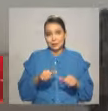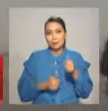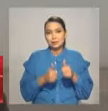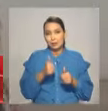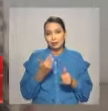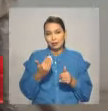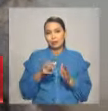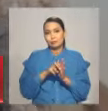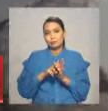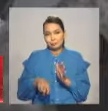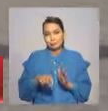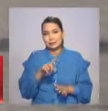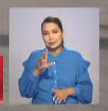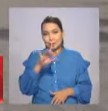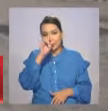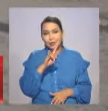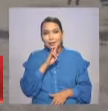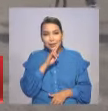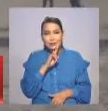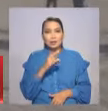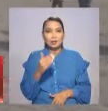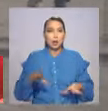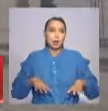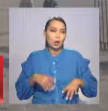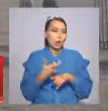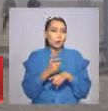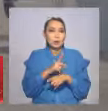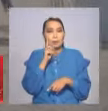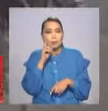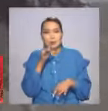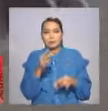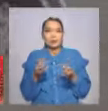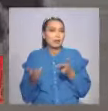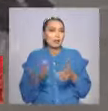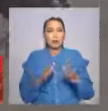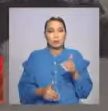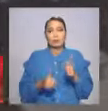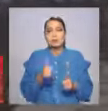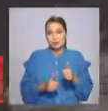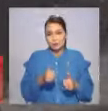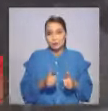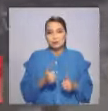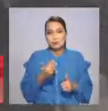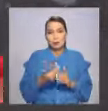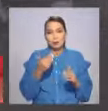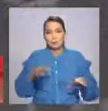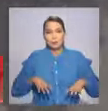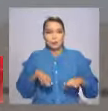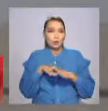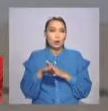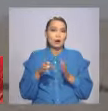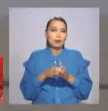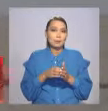выбыли участники из Западного Казахстана. Их лошади слишком молодые и оказались не готовы к состязанию. Ранее марафон покинула команда